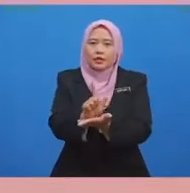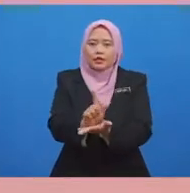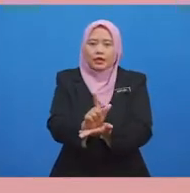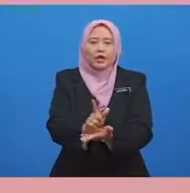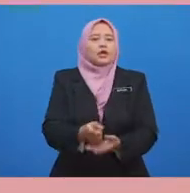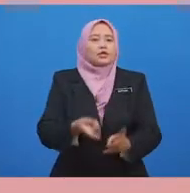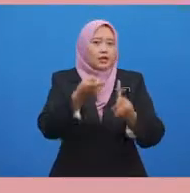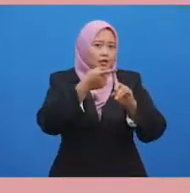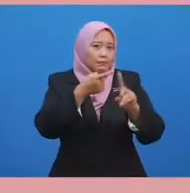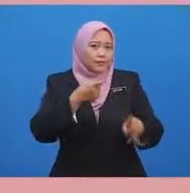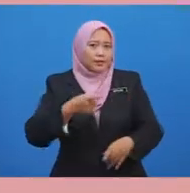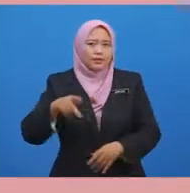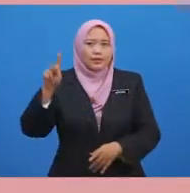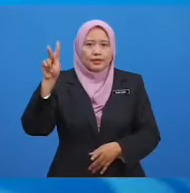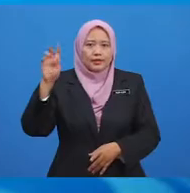Kevlar.